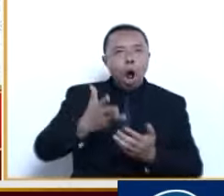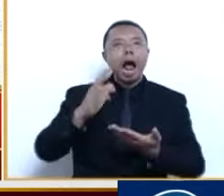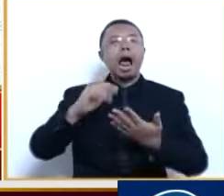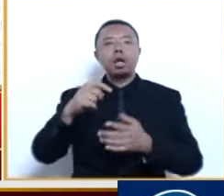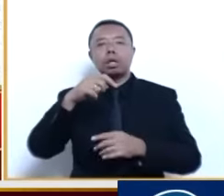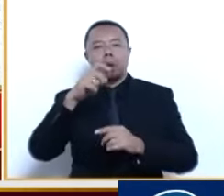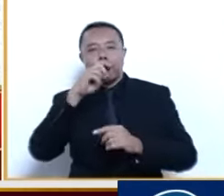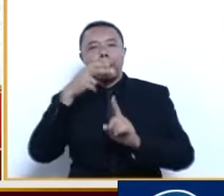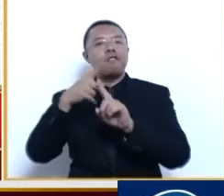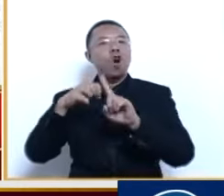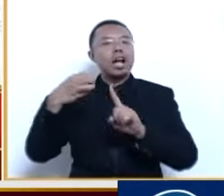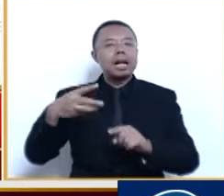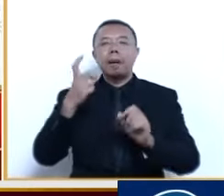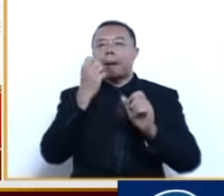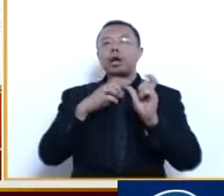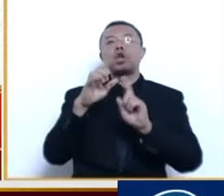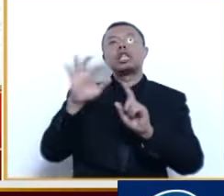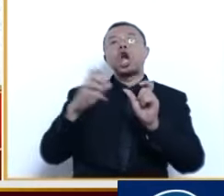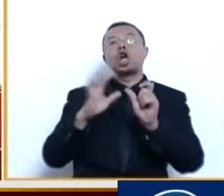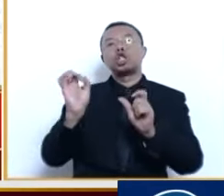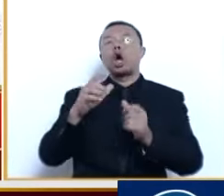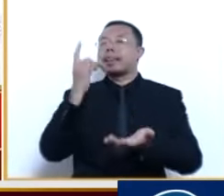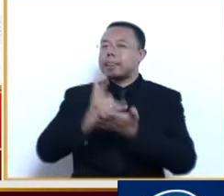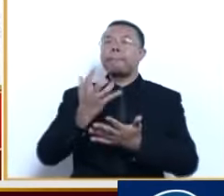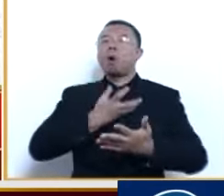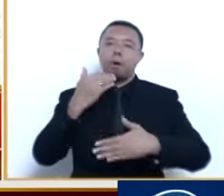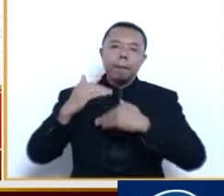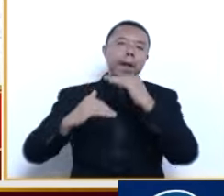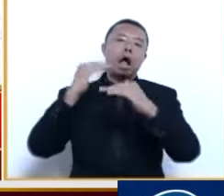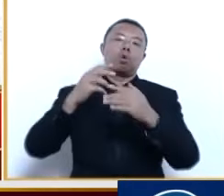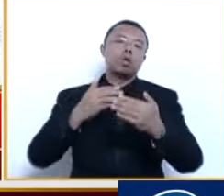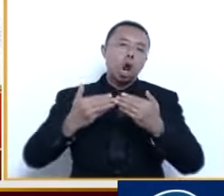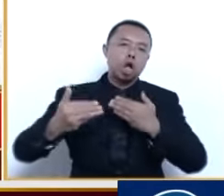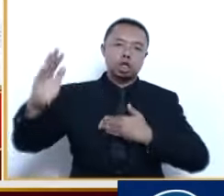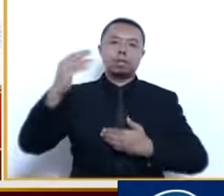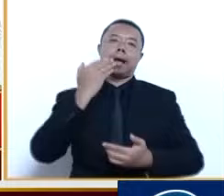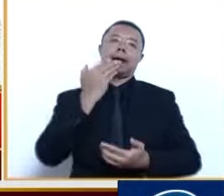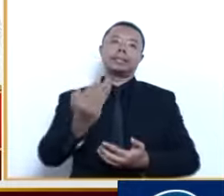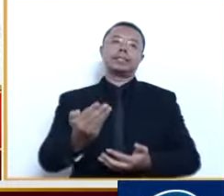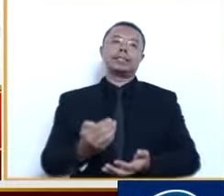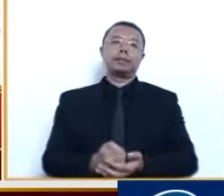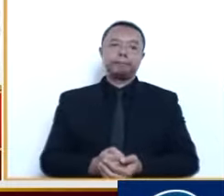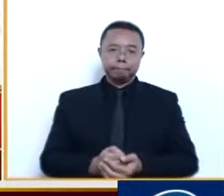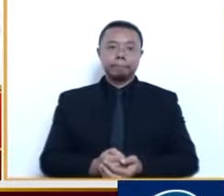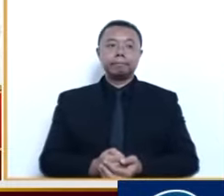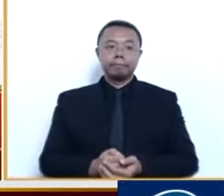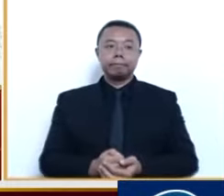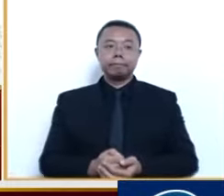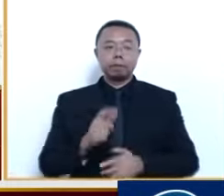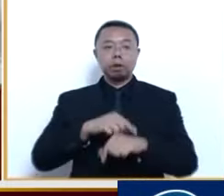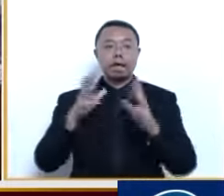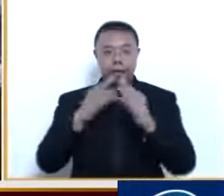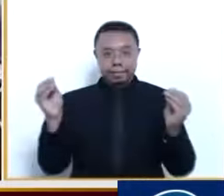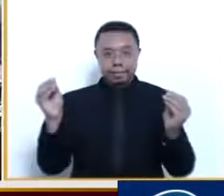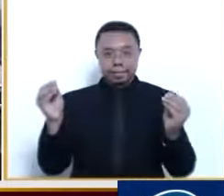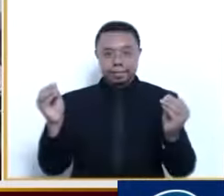Bang F dan pakoso saya berkomitmen untuk membangun itu Terima kasih baik waktunya sudah habis